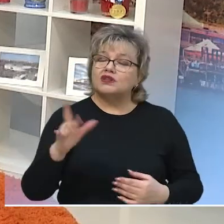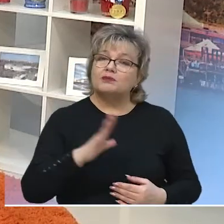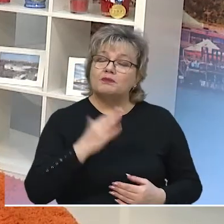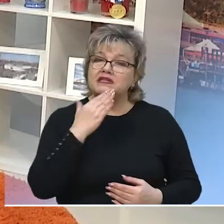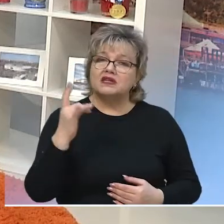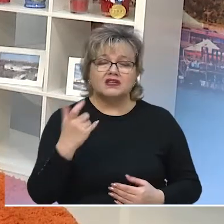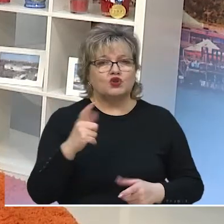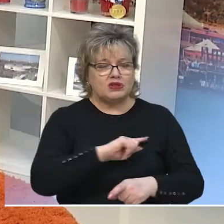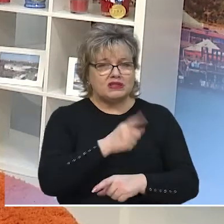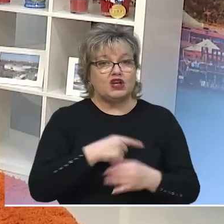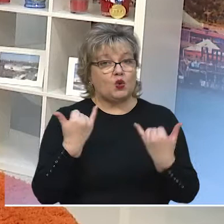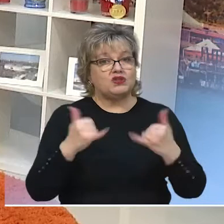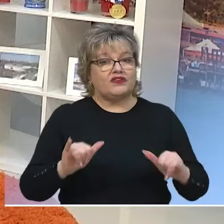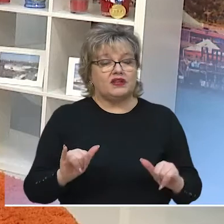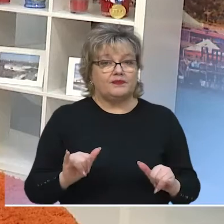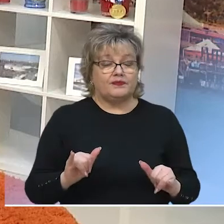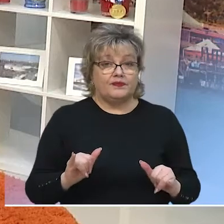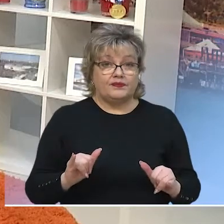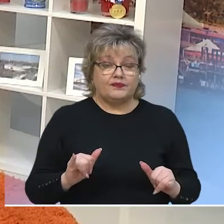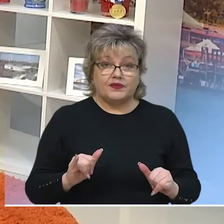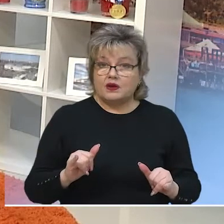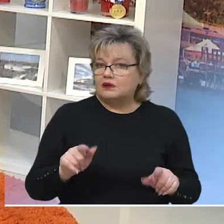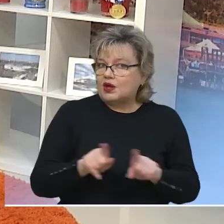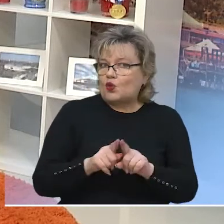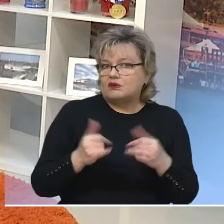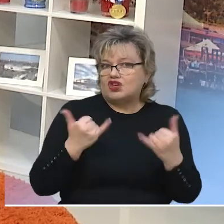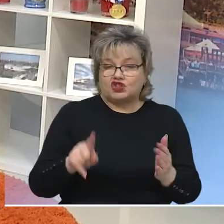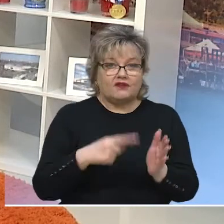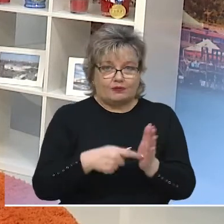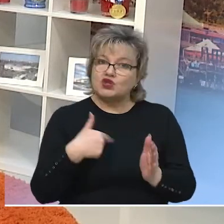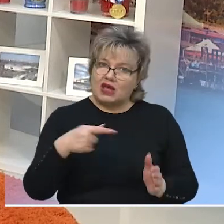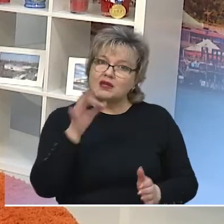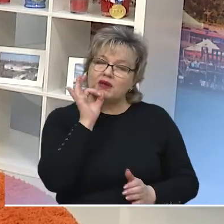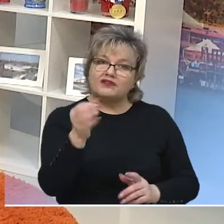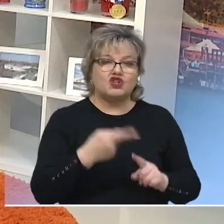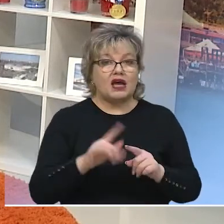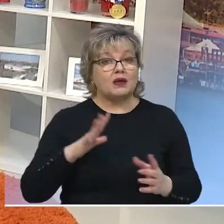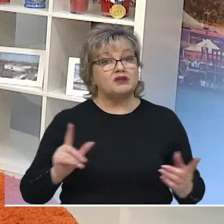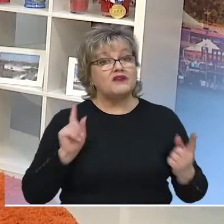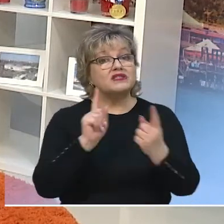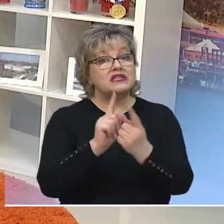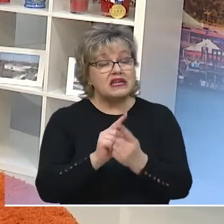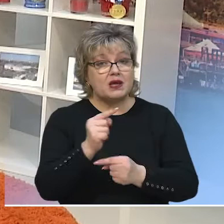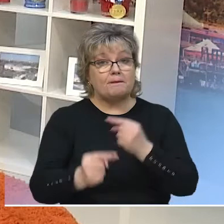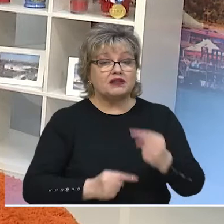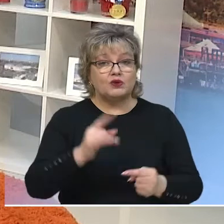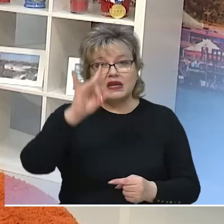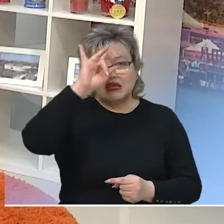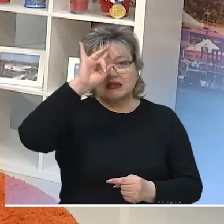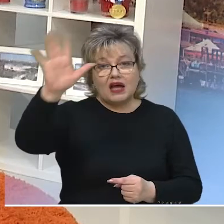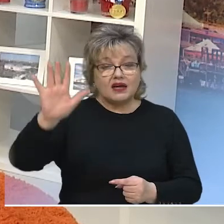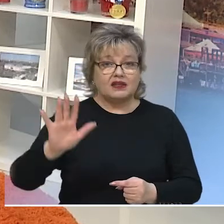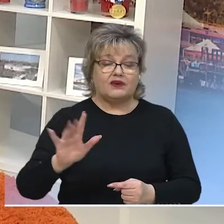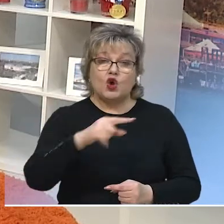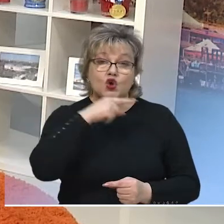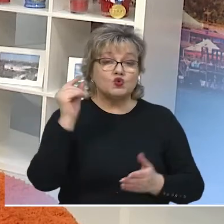в последний раз, которое тебя так сильно удивило? Такой неожиданный вопрос, а я тебе отвечу. А это была встреча с потомками